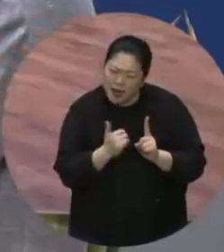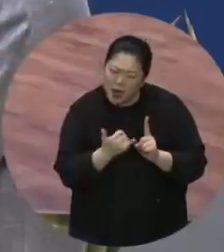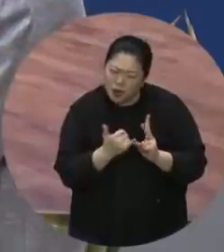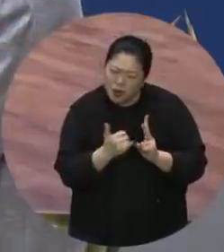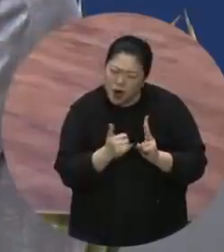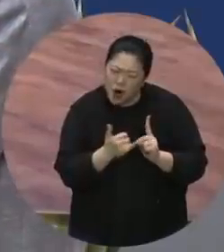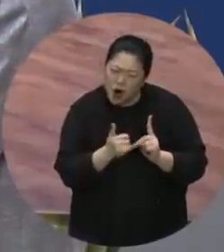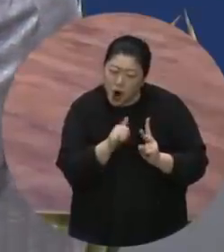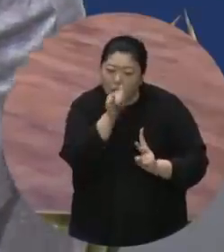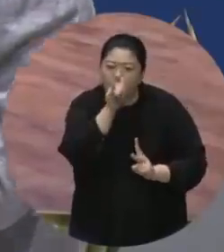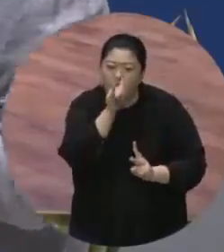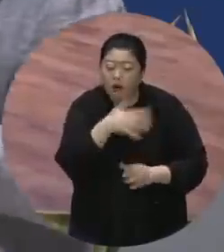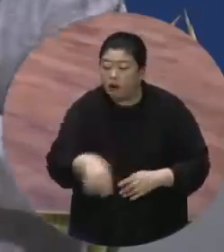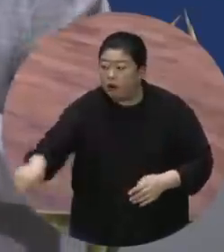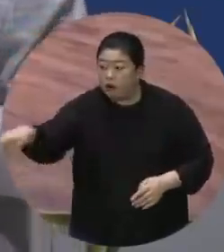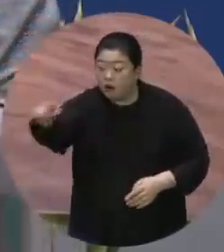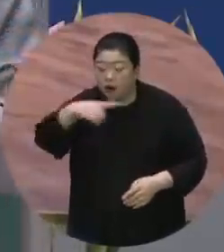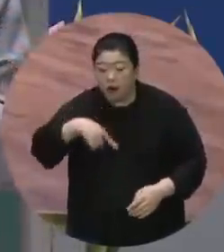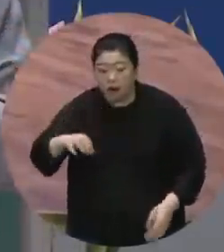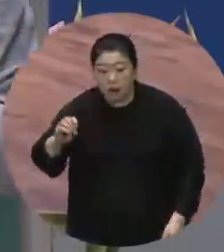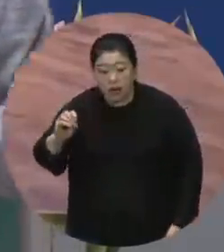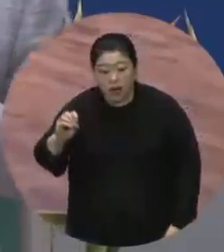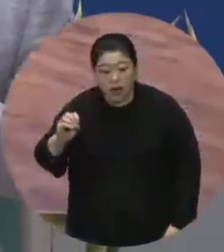중에 은혜입니다.